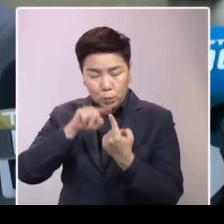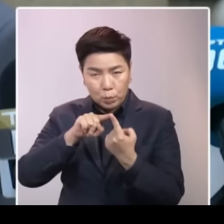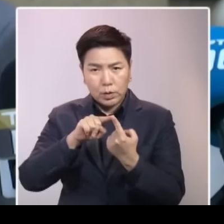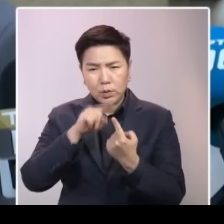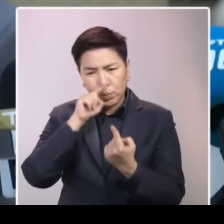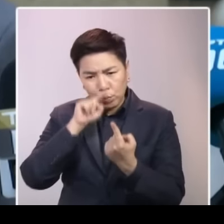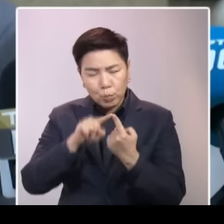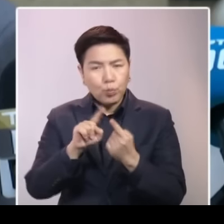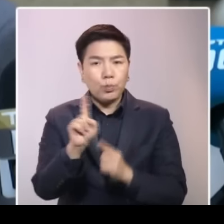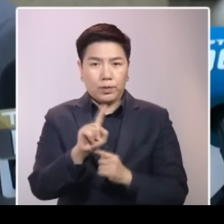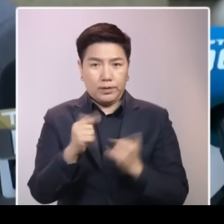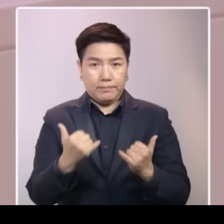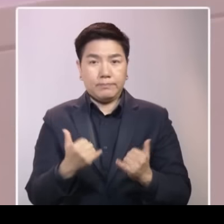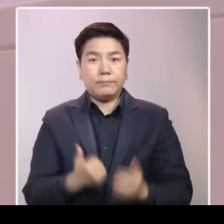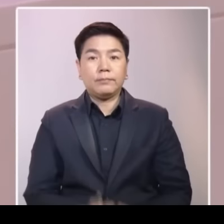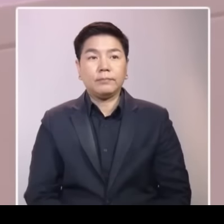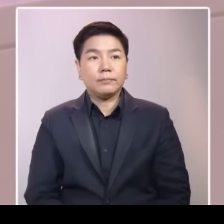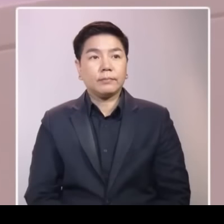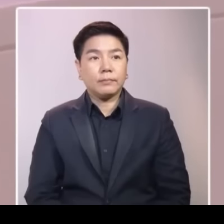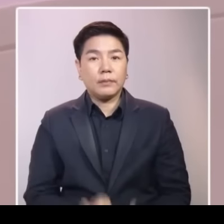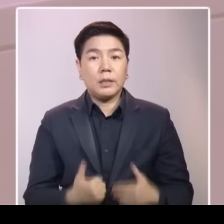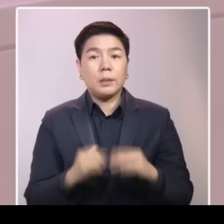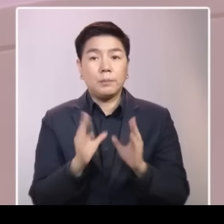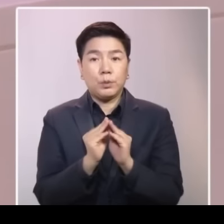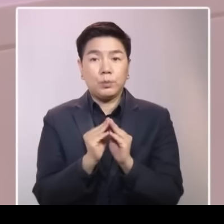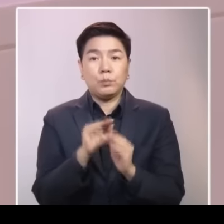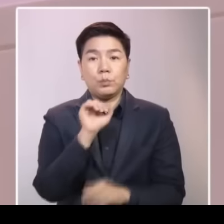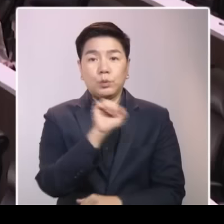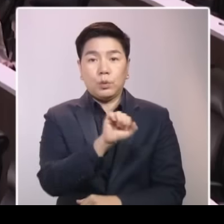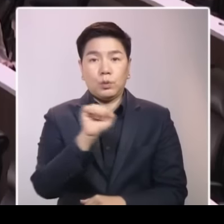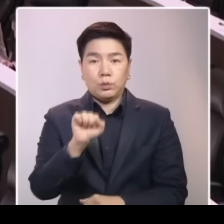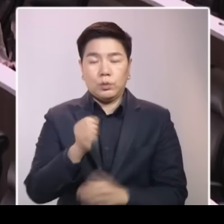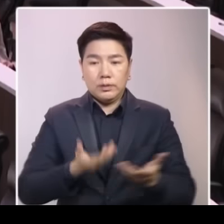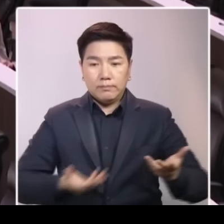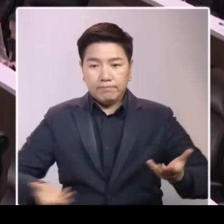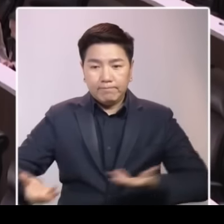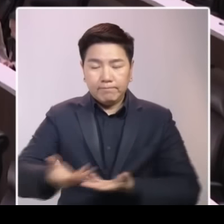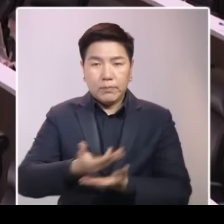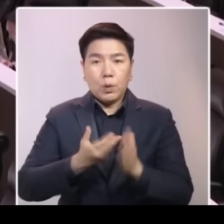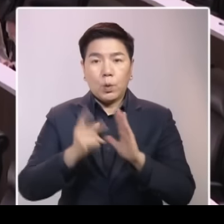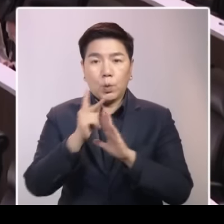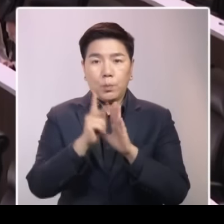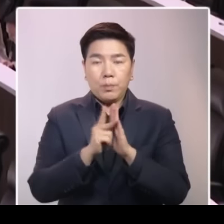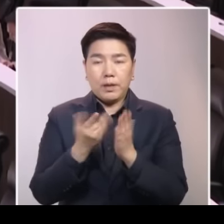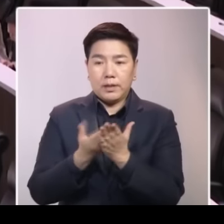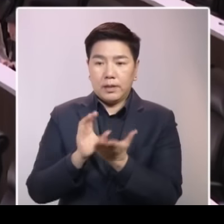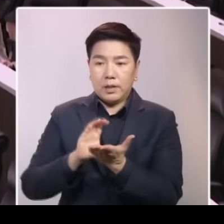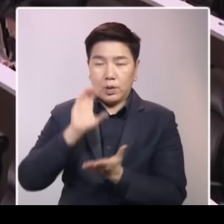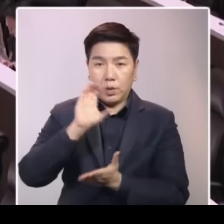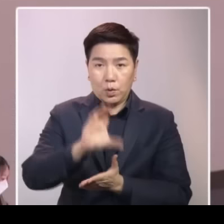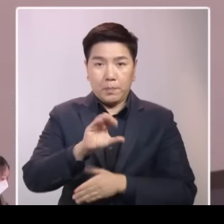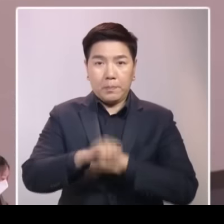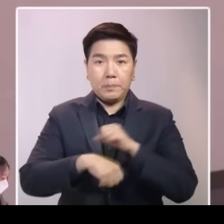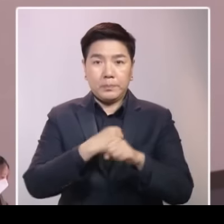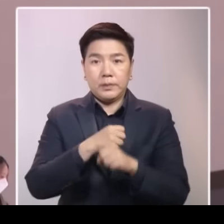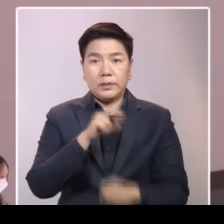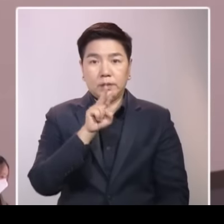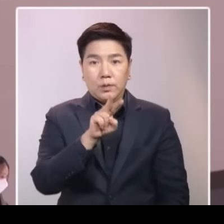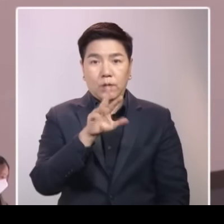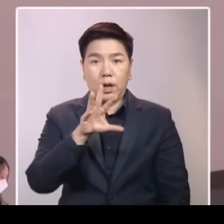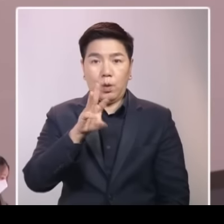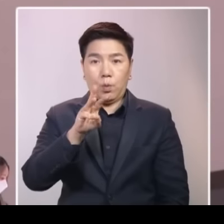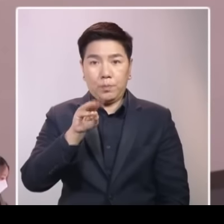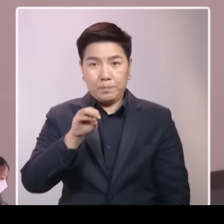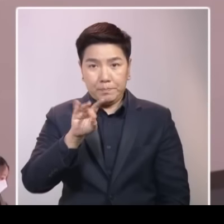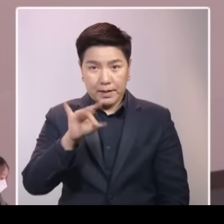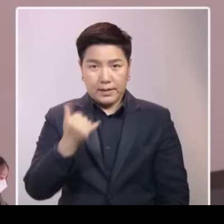ม สำหรับการประชุมสภาผู้แทนราษฎรเพื่อพิจารณาร่างกฎหมายงบประมาณปี68วันนี้ต่อเนื่องเป็นวันที่2